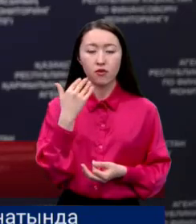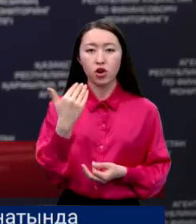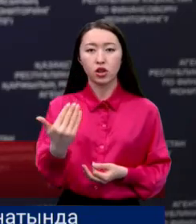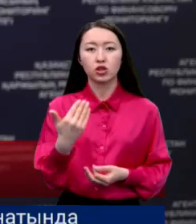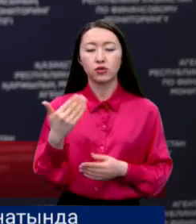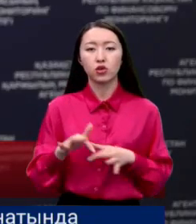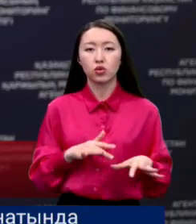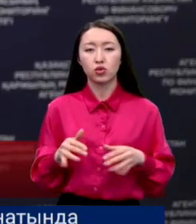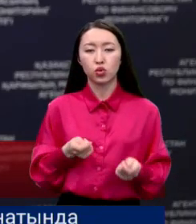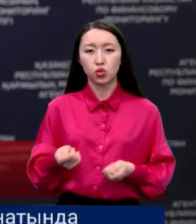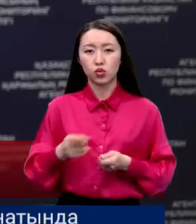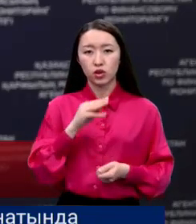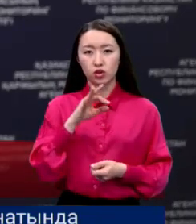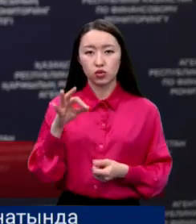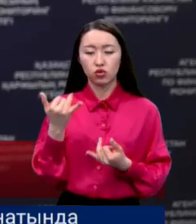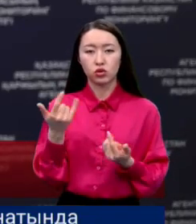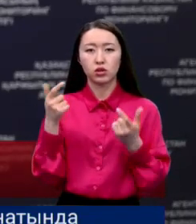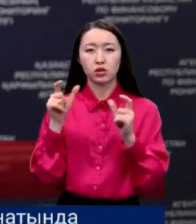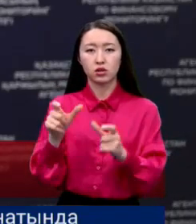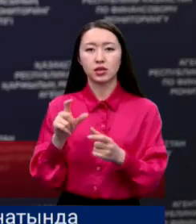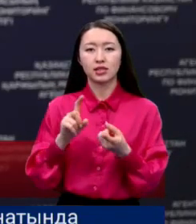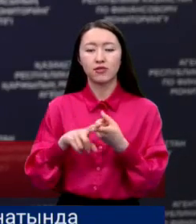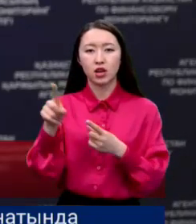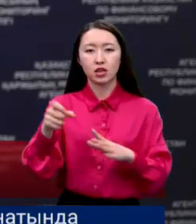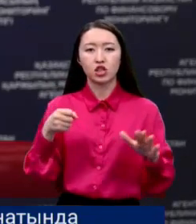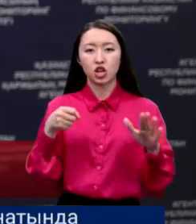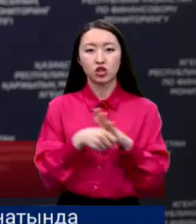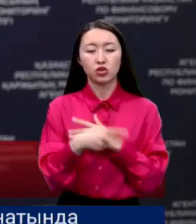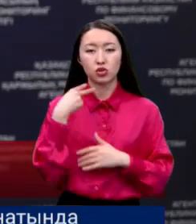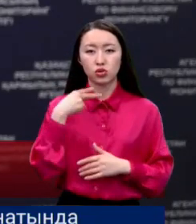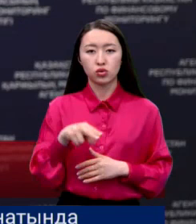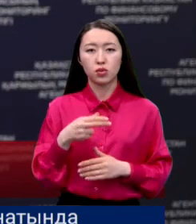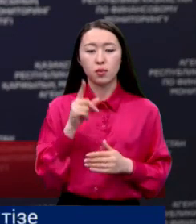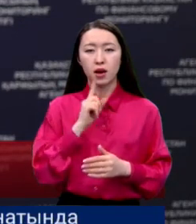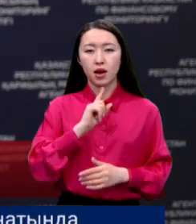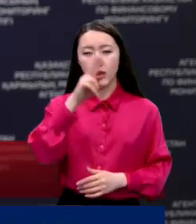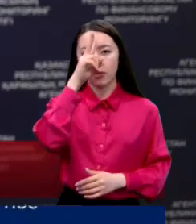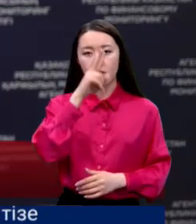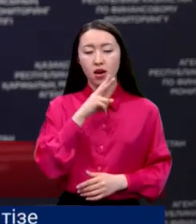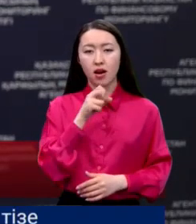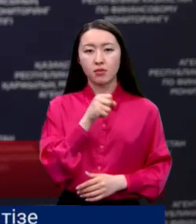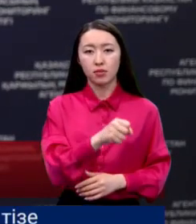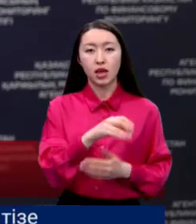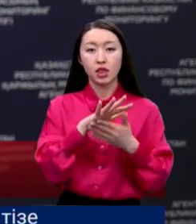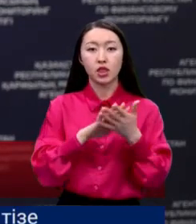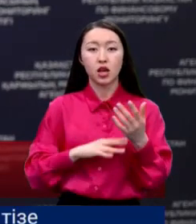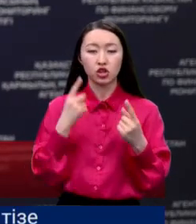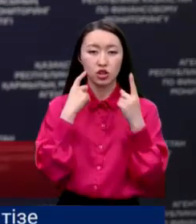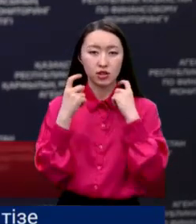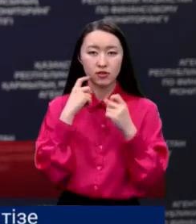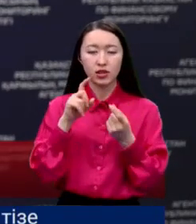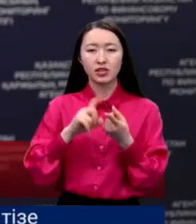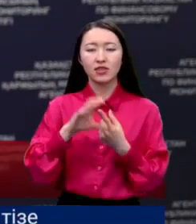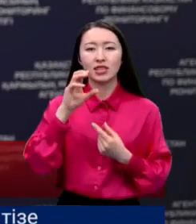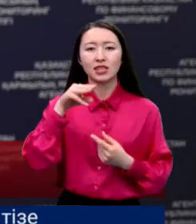руководителя ТОО санкционировано мера пресечения в виде содержания под стражей сроком на 2 месяца. Иная информация в порядке статьи